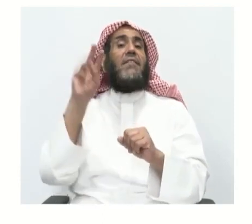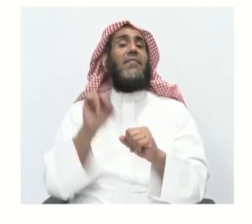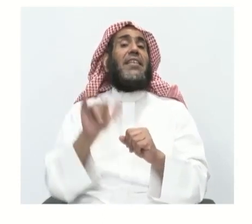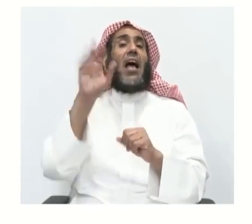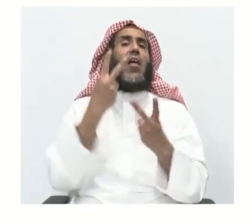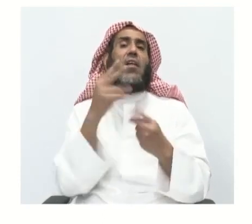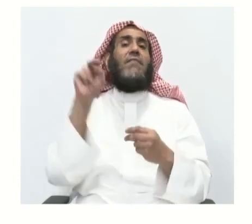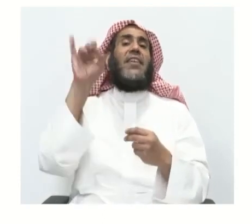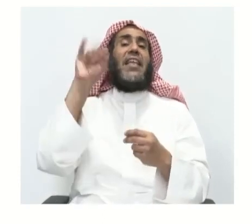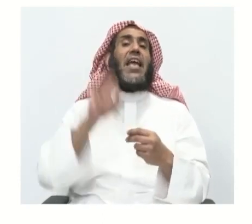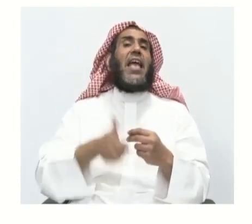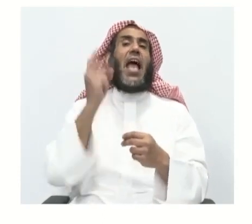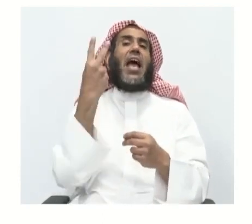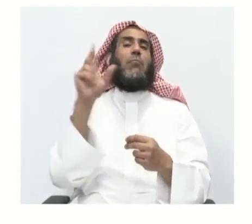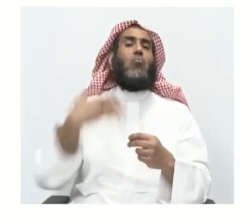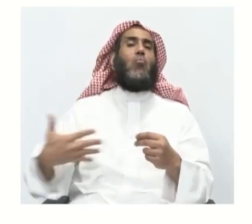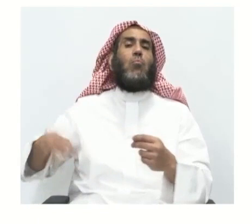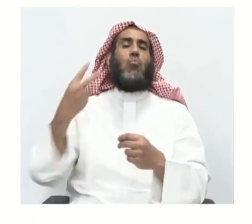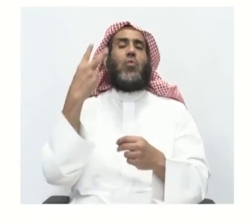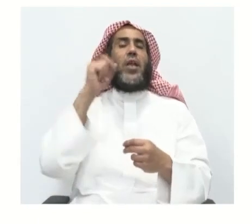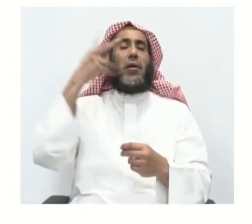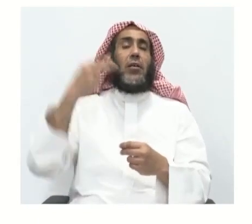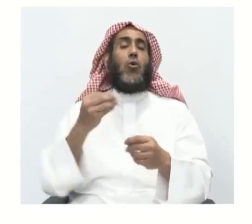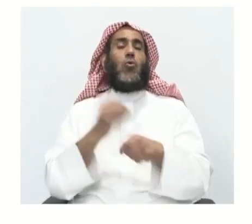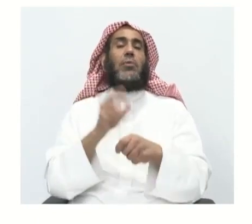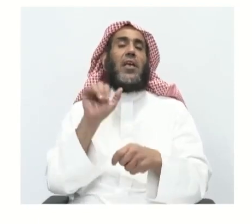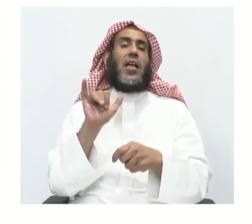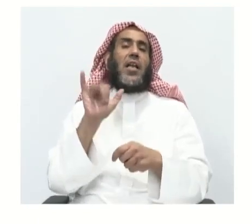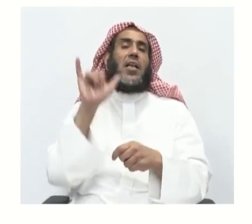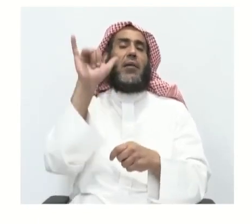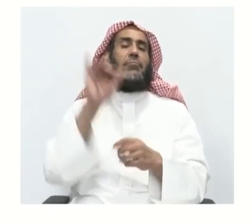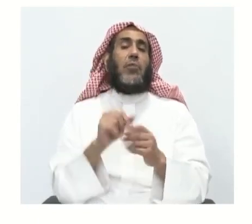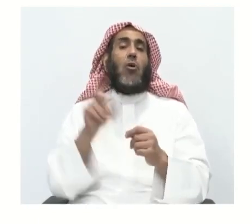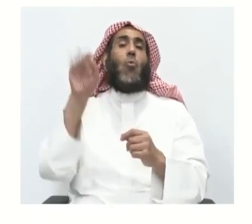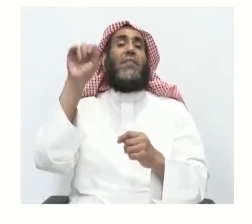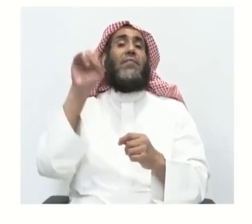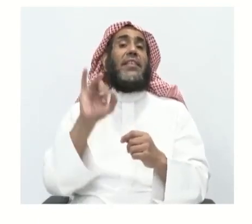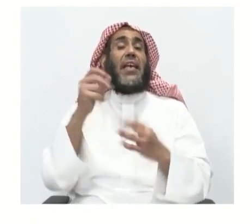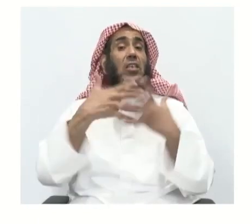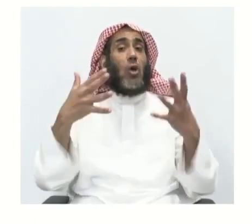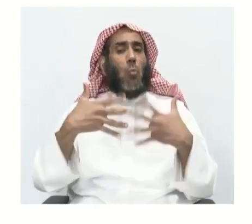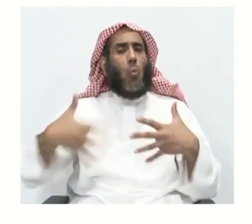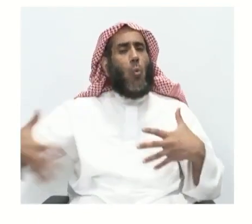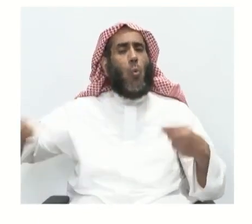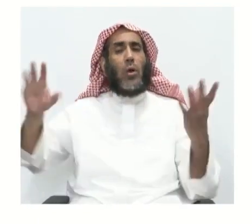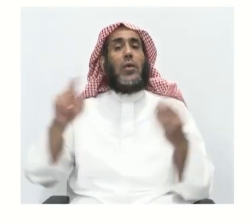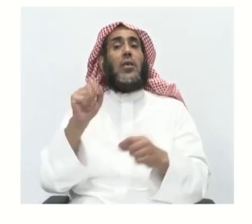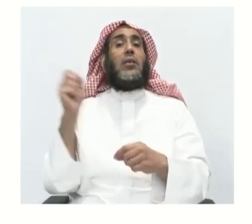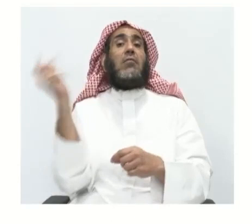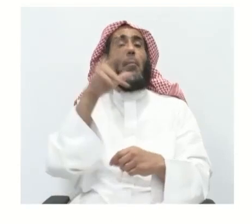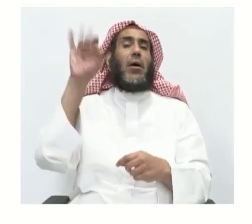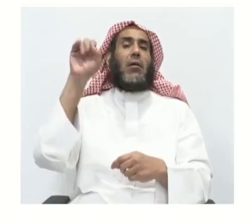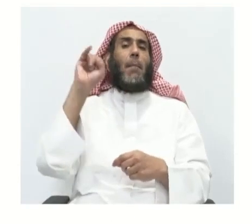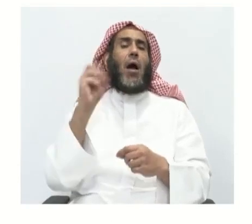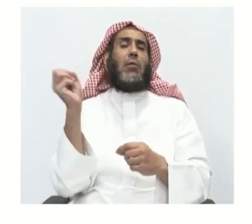فتيان هنا مثنى اصله ياء اذاك كتبت على صوره ياء وفتيه ايضا جمع واقول مثلا